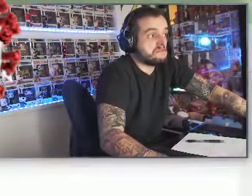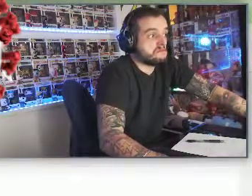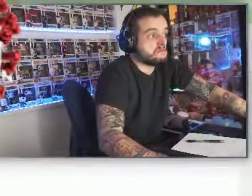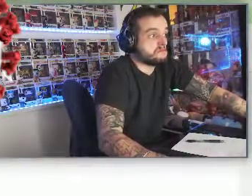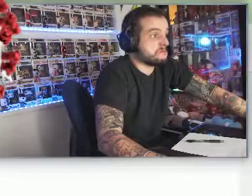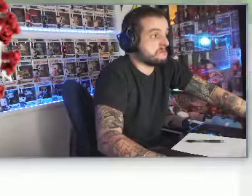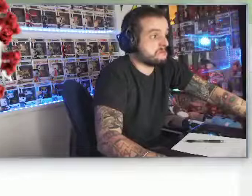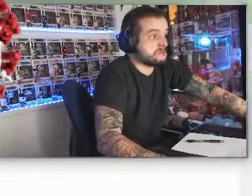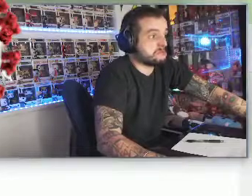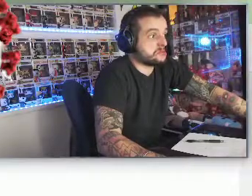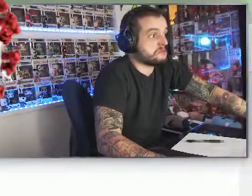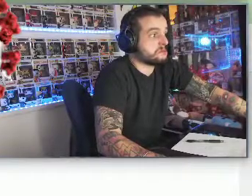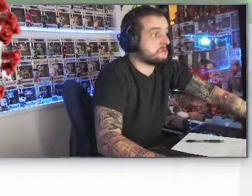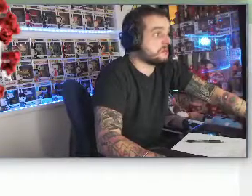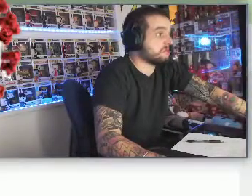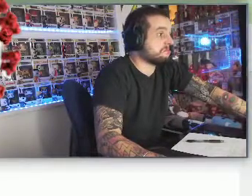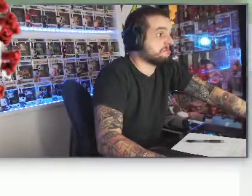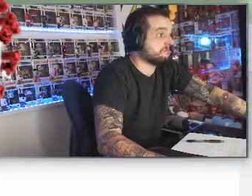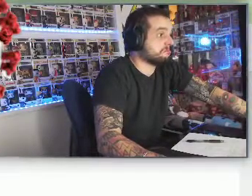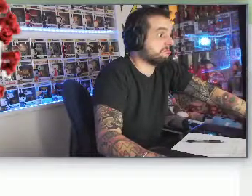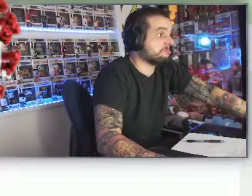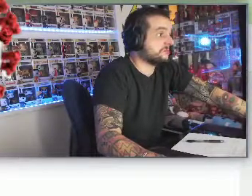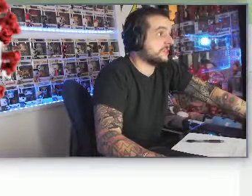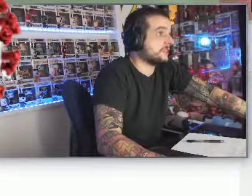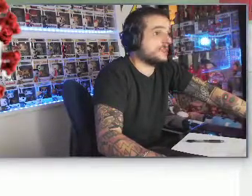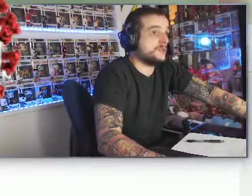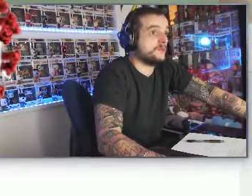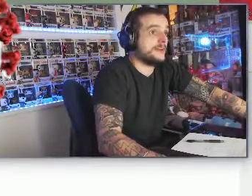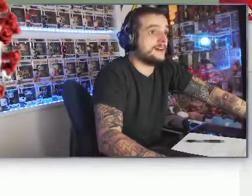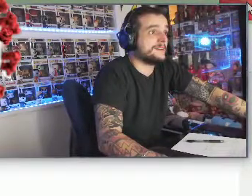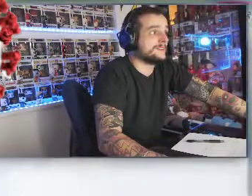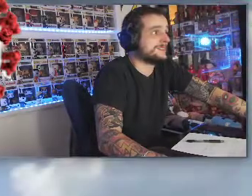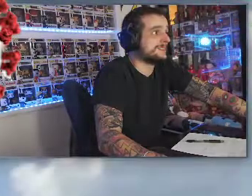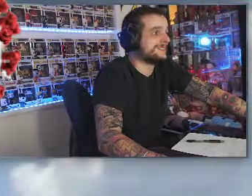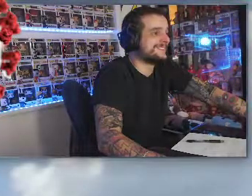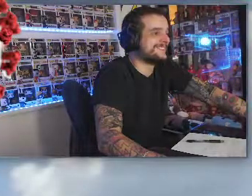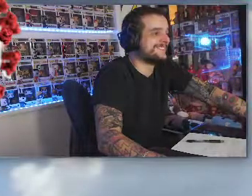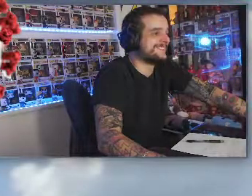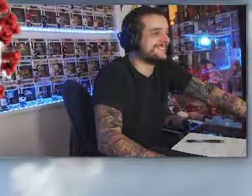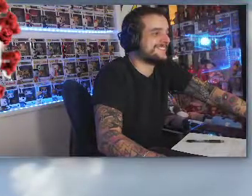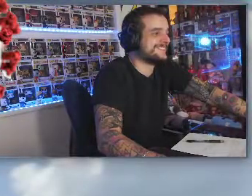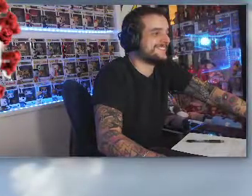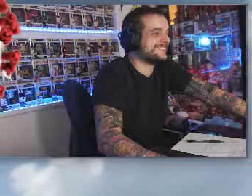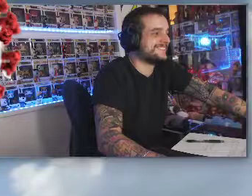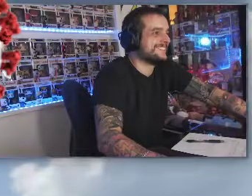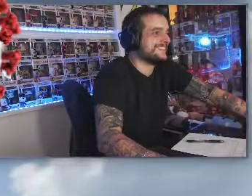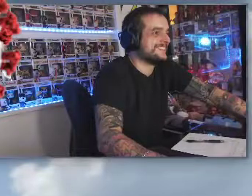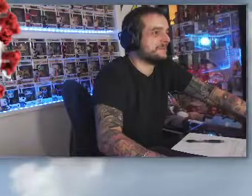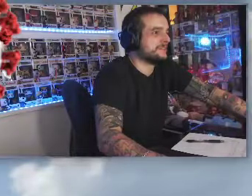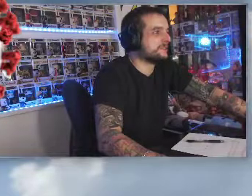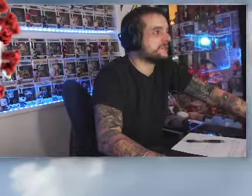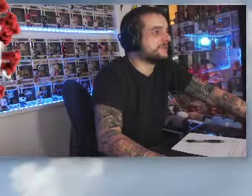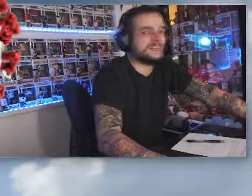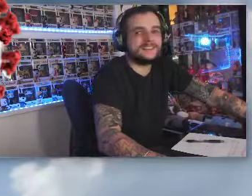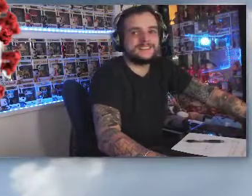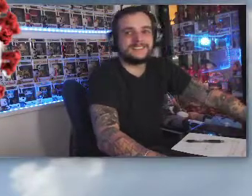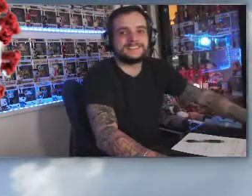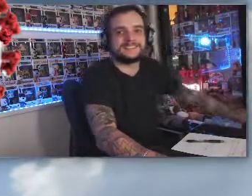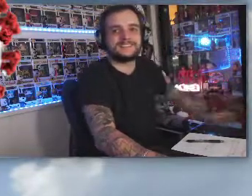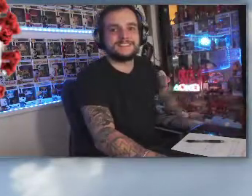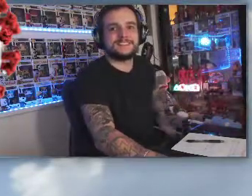Voilà. Là, sur ce,